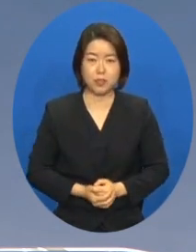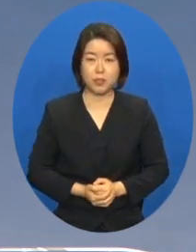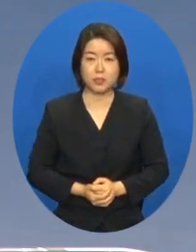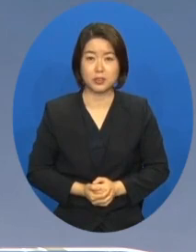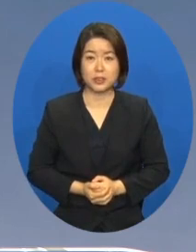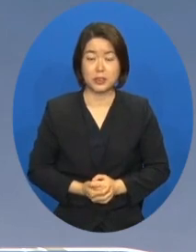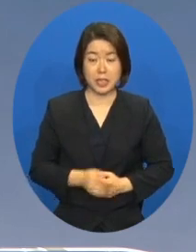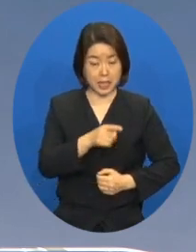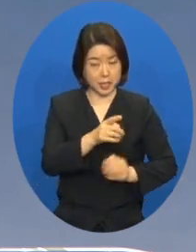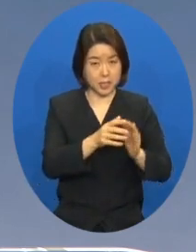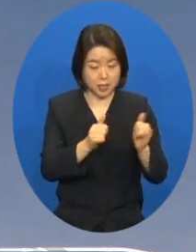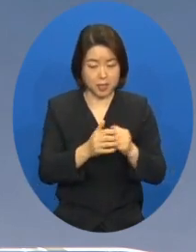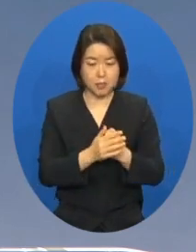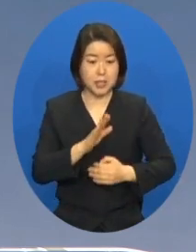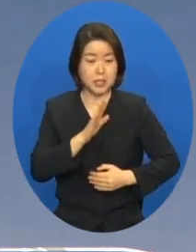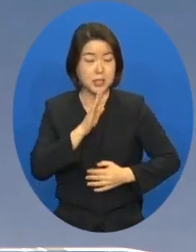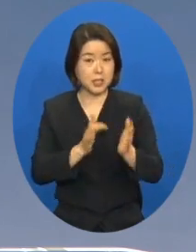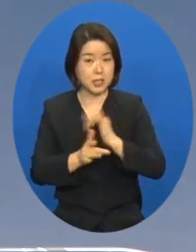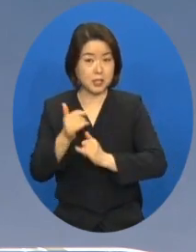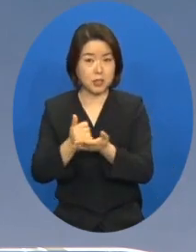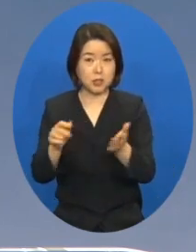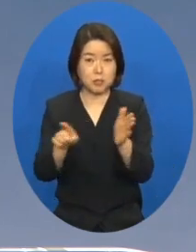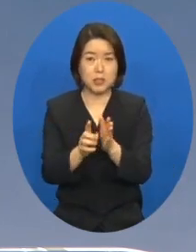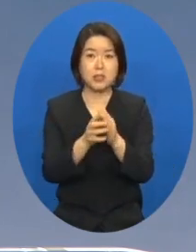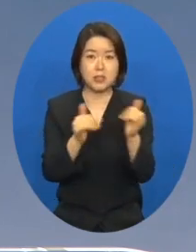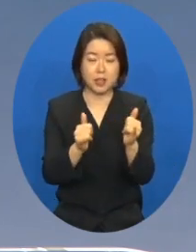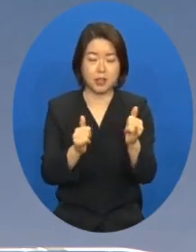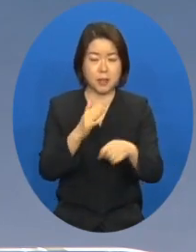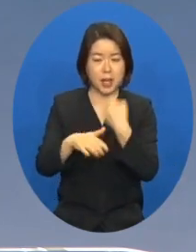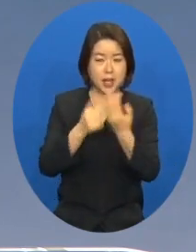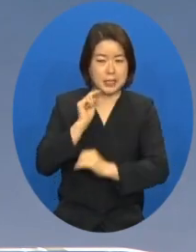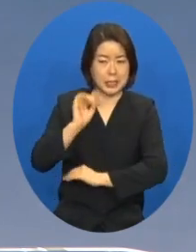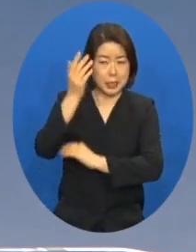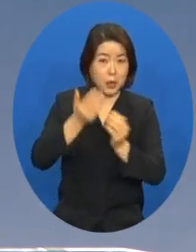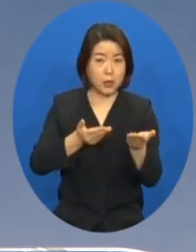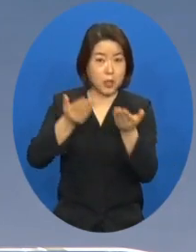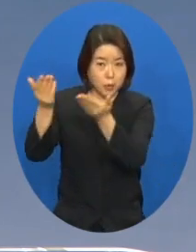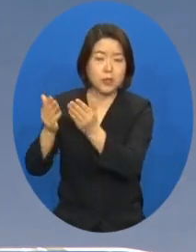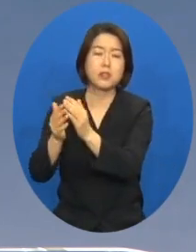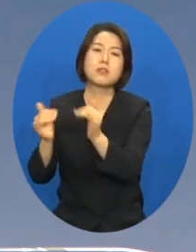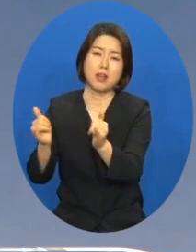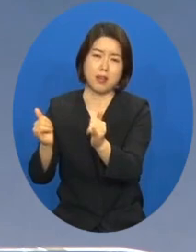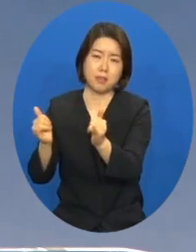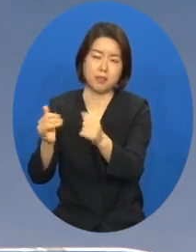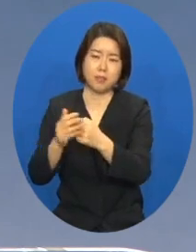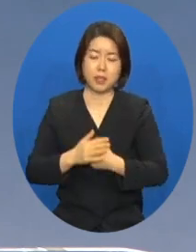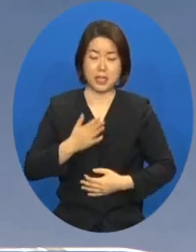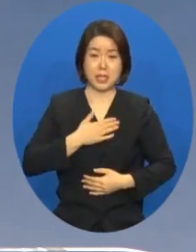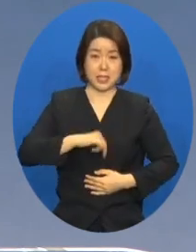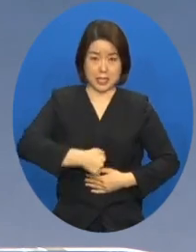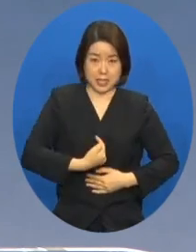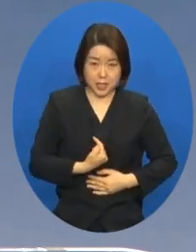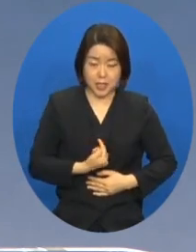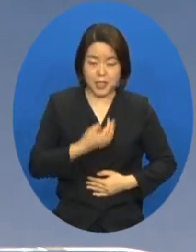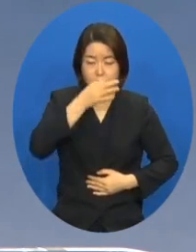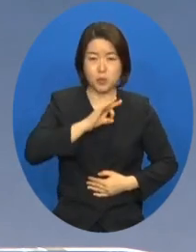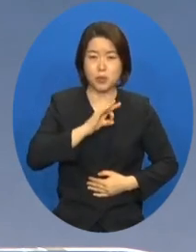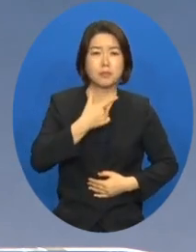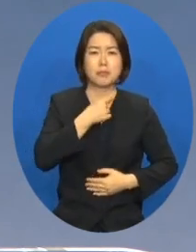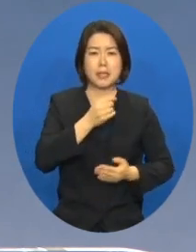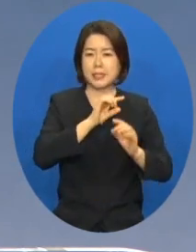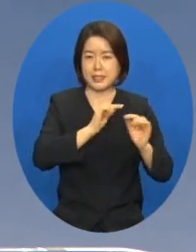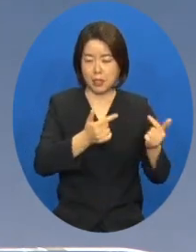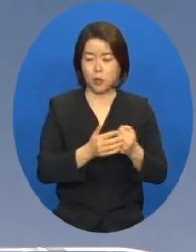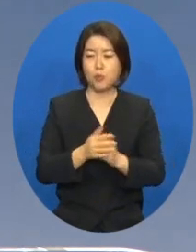이 사람이 예수님을 진짜 믿는 사람이고 하나님께 영광 돌리는 사람입니다. 자기 유익을 구하지 않고